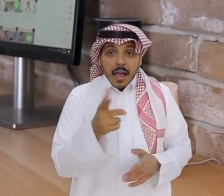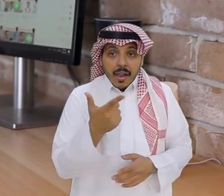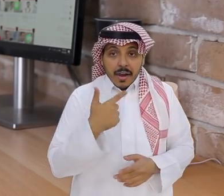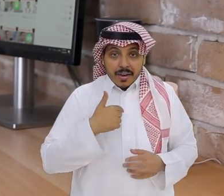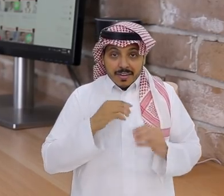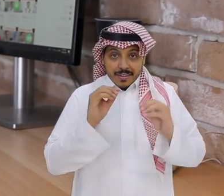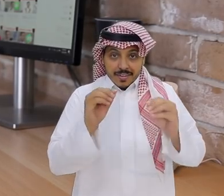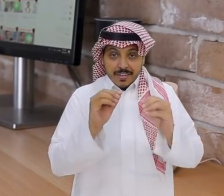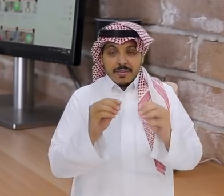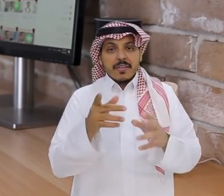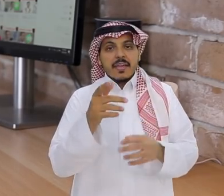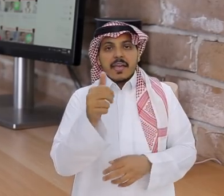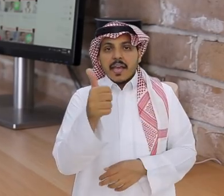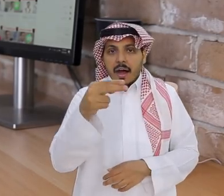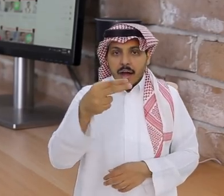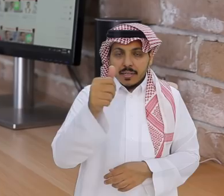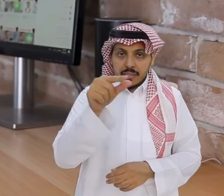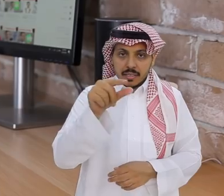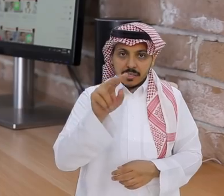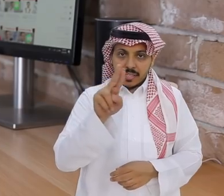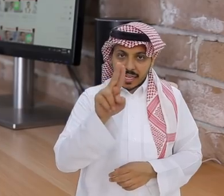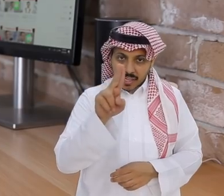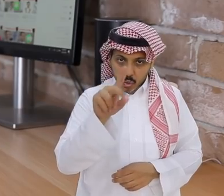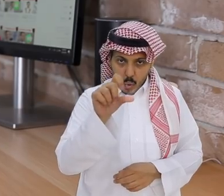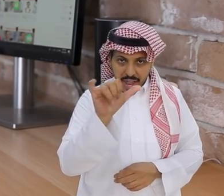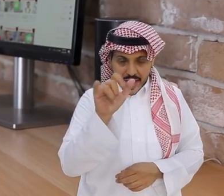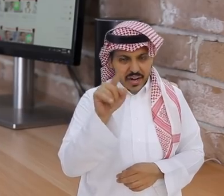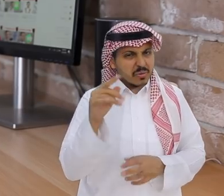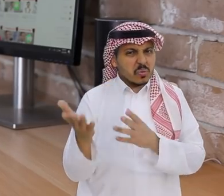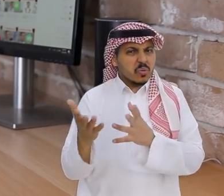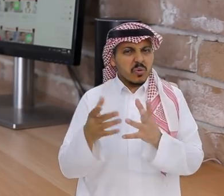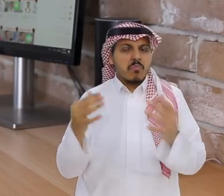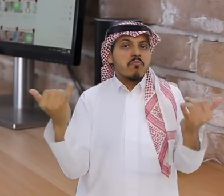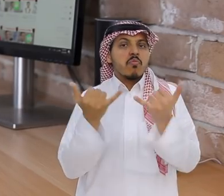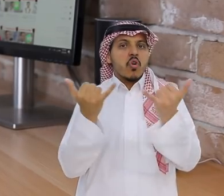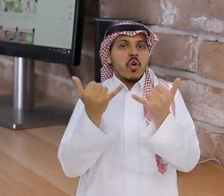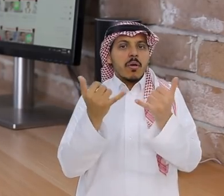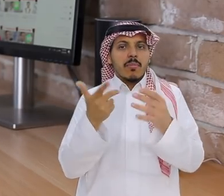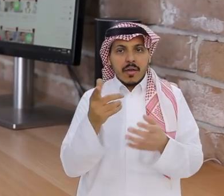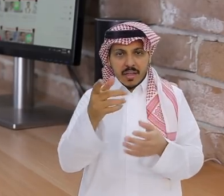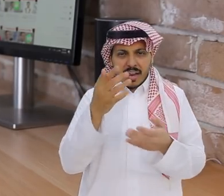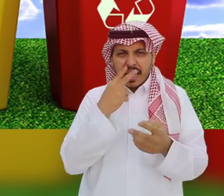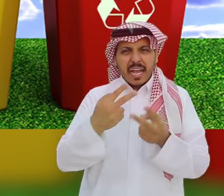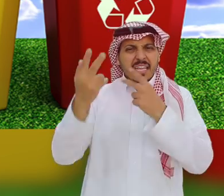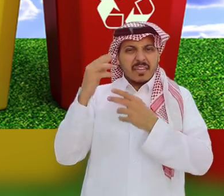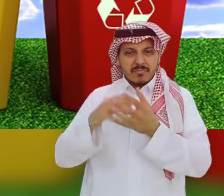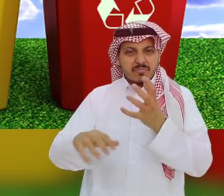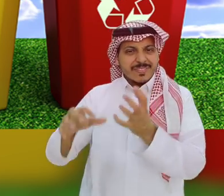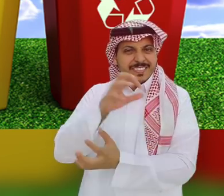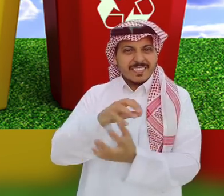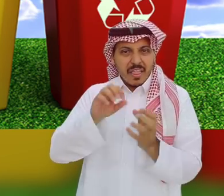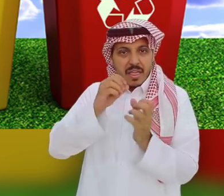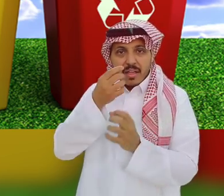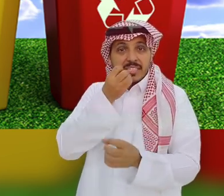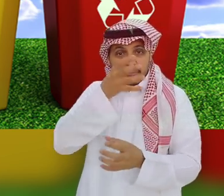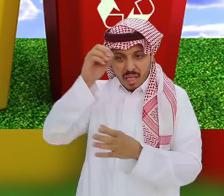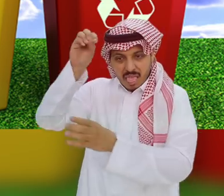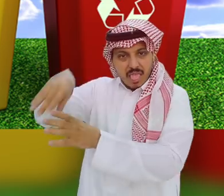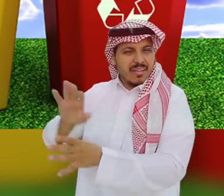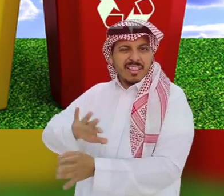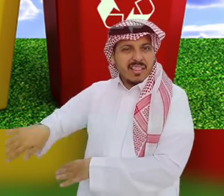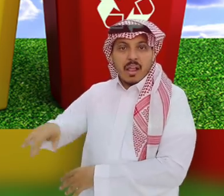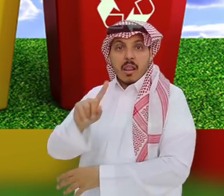على إعادة التدوير فهو شيء جدا مهم وأصلا موضوع جدا خطير، وكثير من الدول بدأت تستثمر فيه كثير